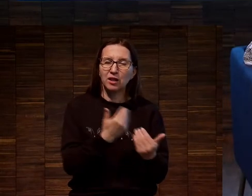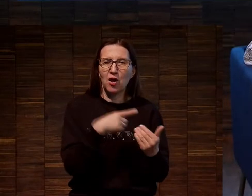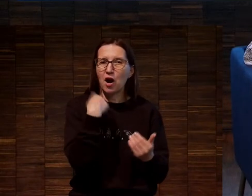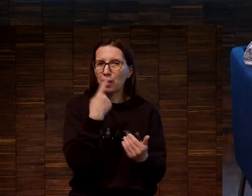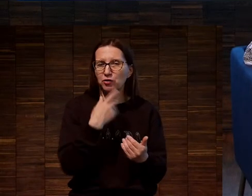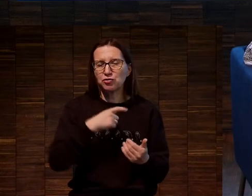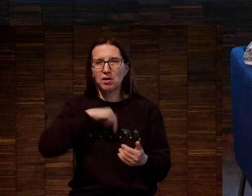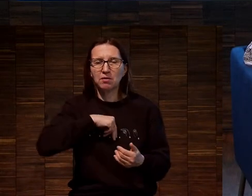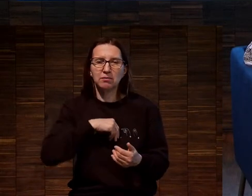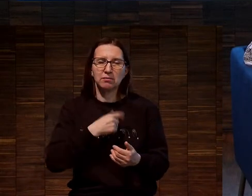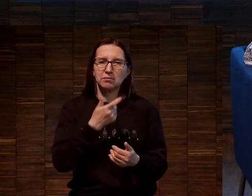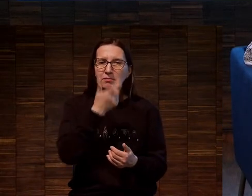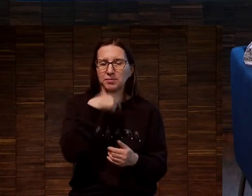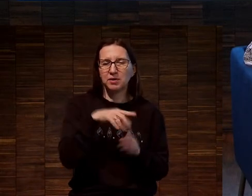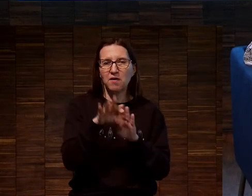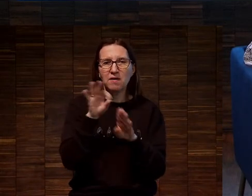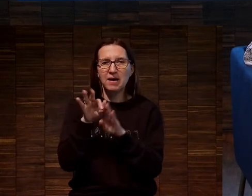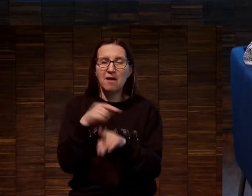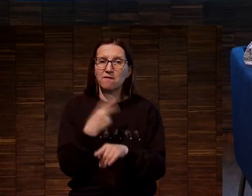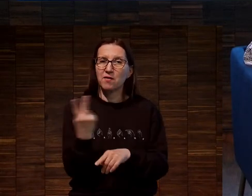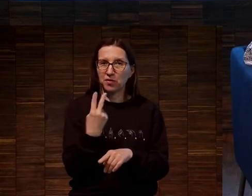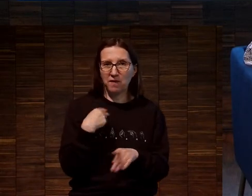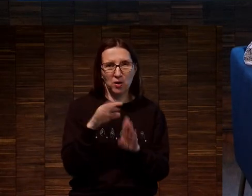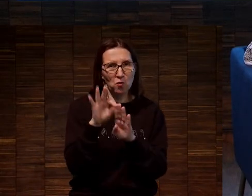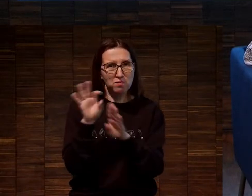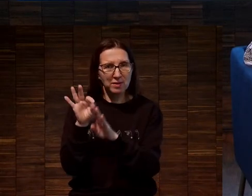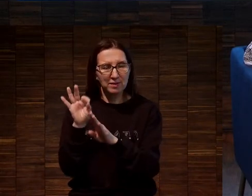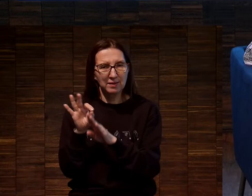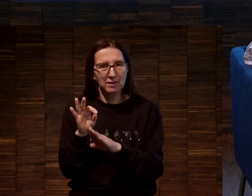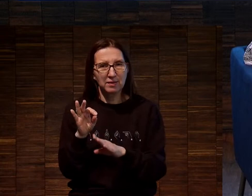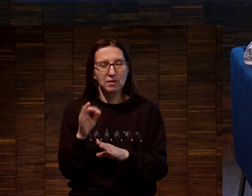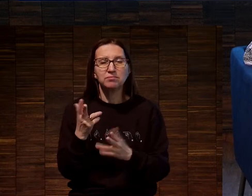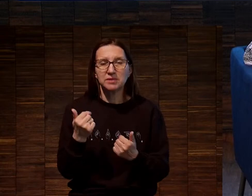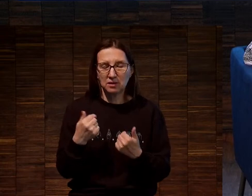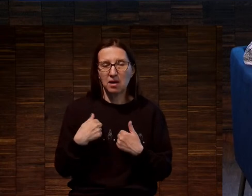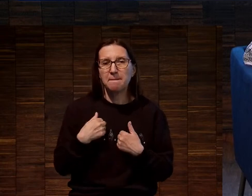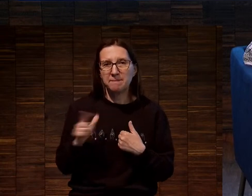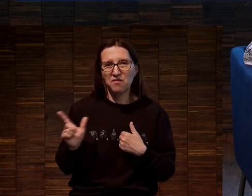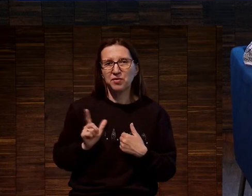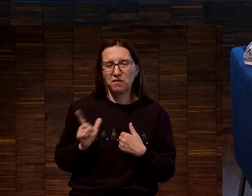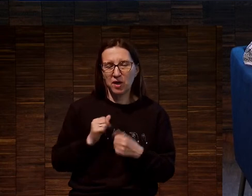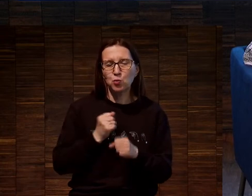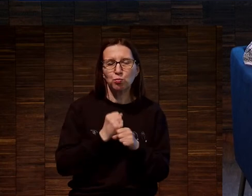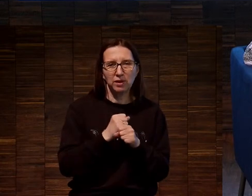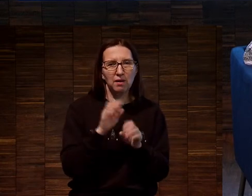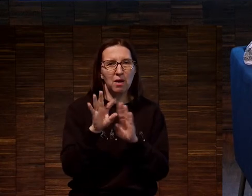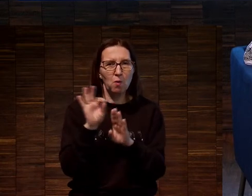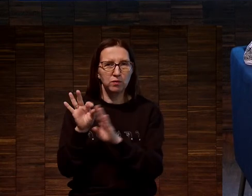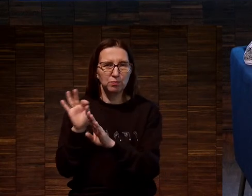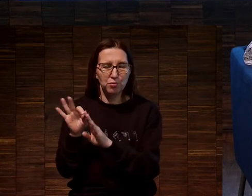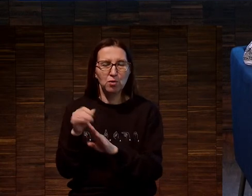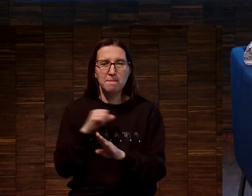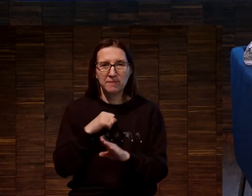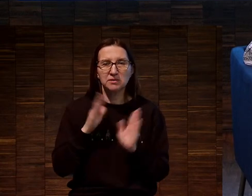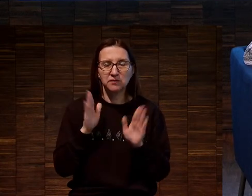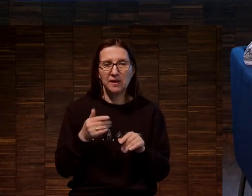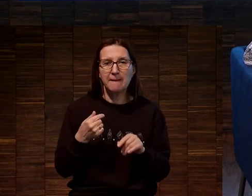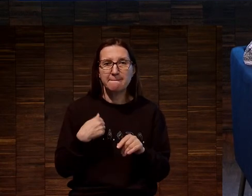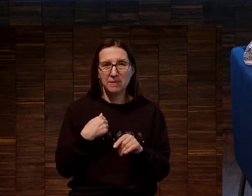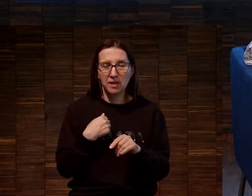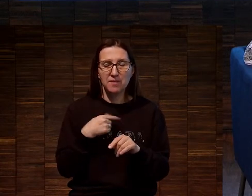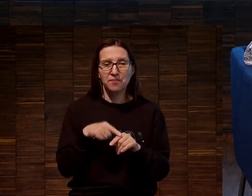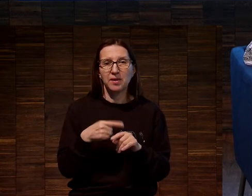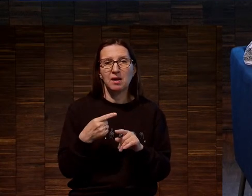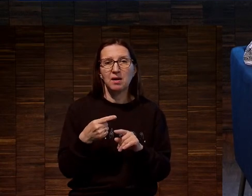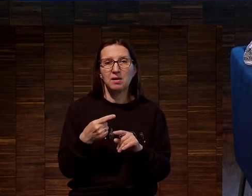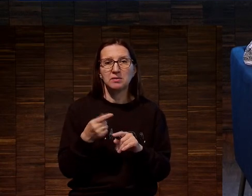личная эстетика, как вы? И делали вы это вдвоем? Да, мы в этот раз мы делали вдвоем. На самом деле мы заходили на второй проект с